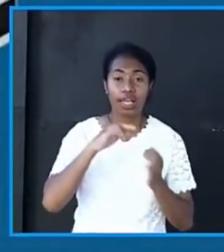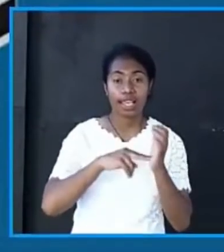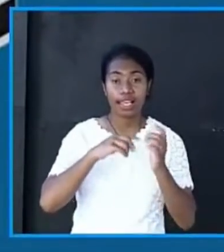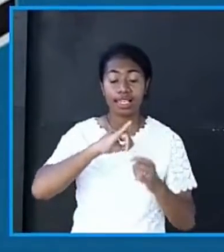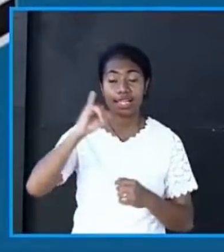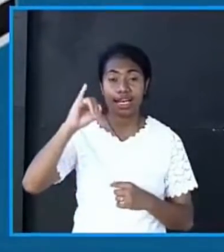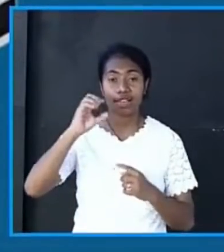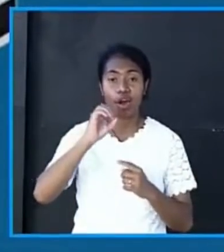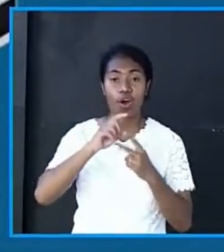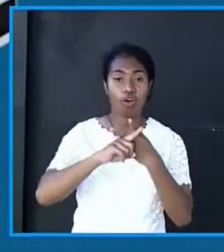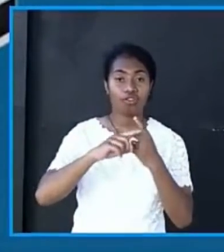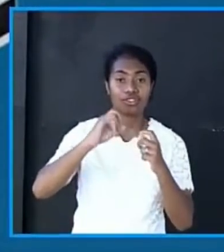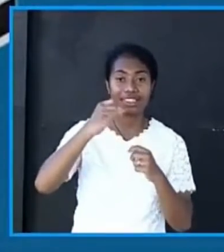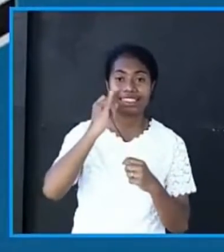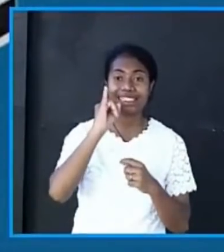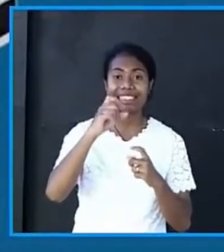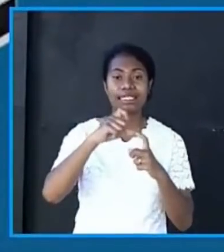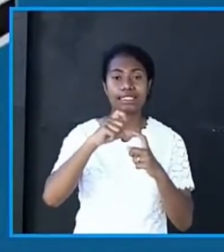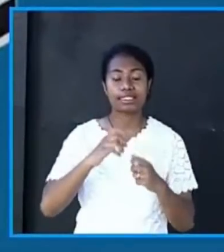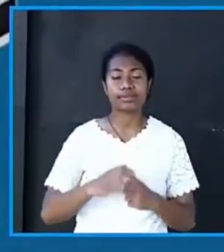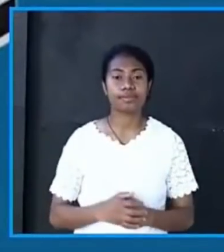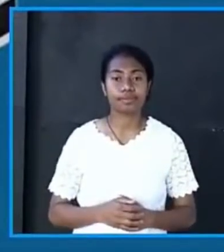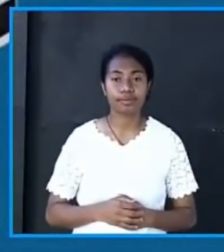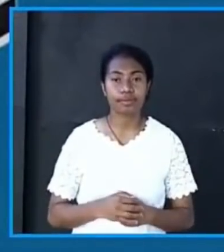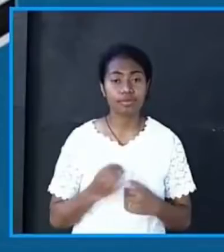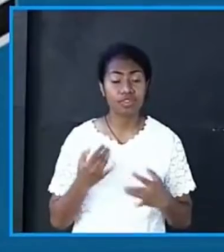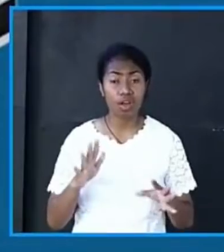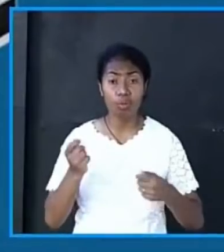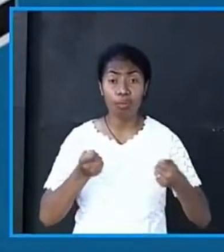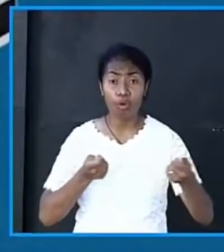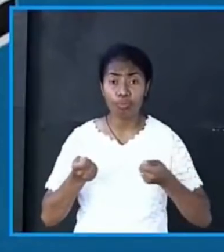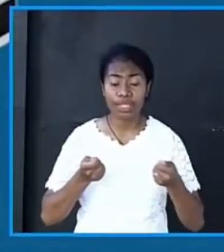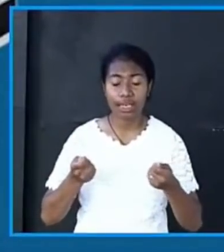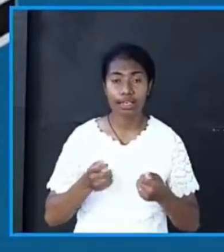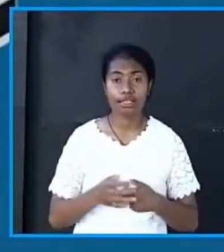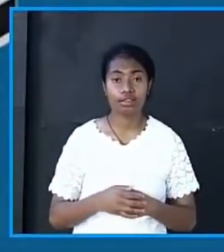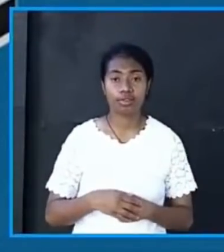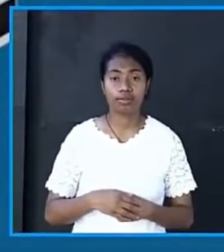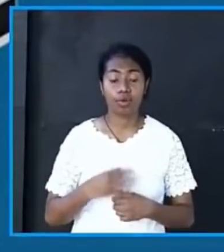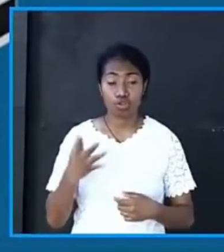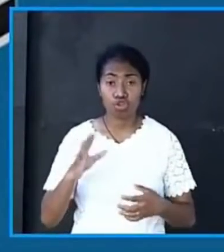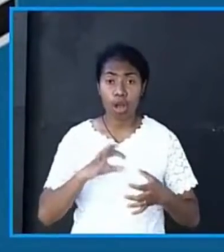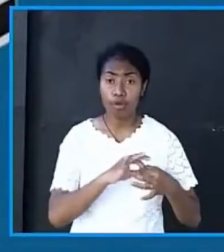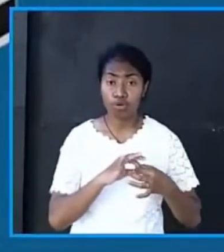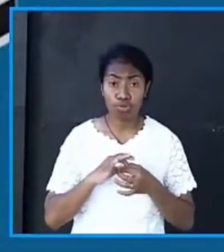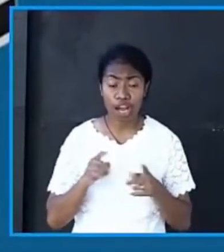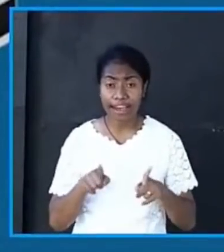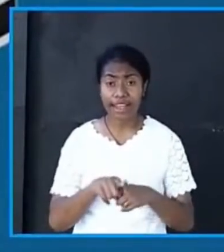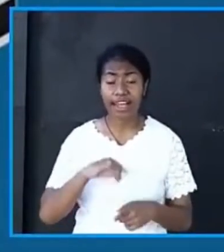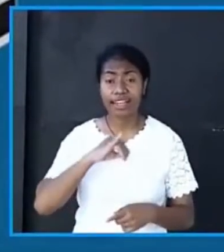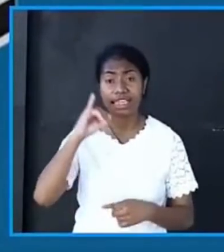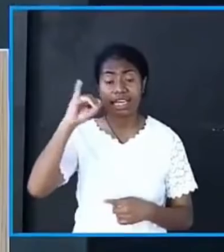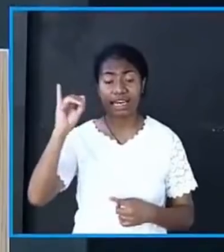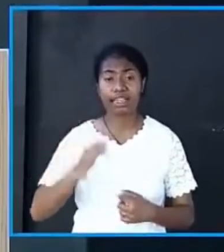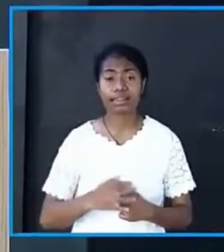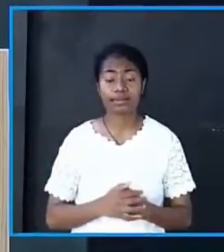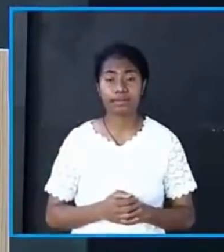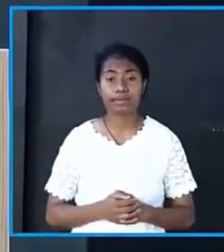nah jikalau mobil berhubungan dengan internet